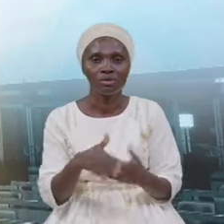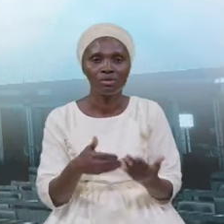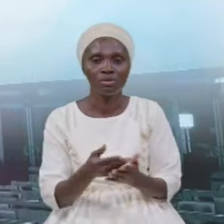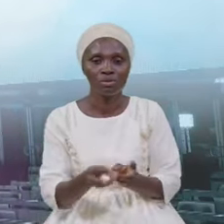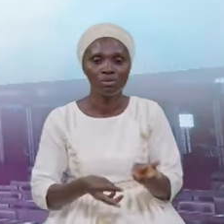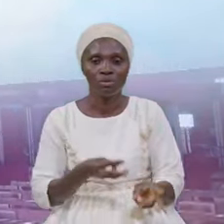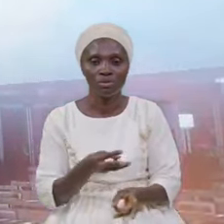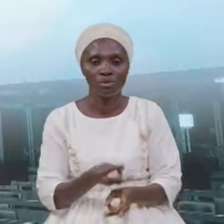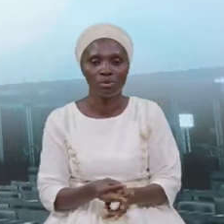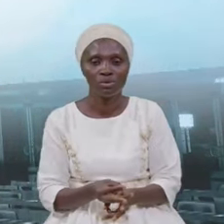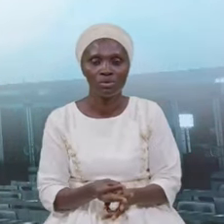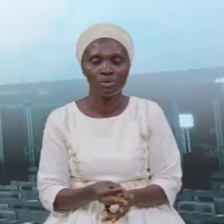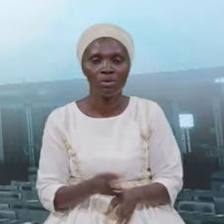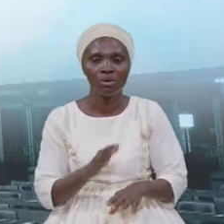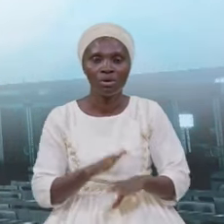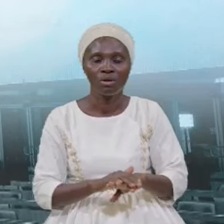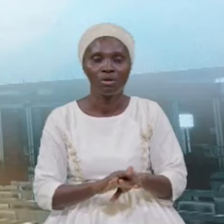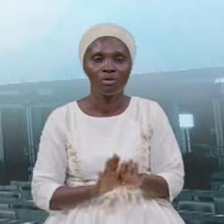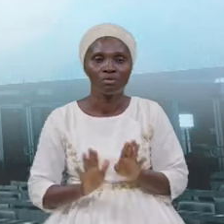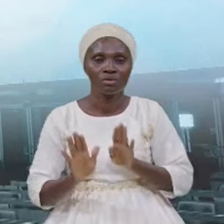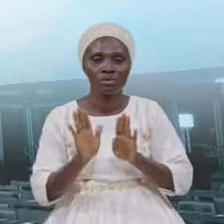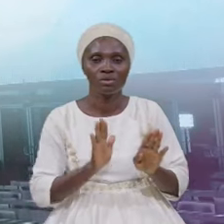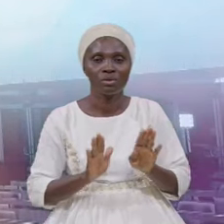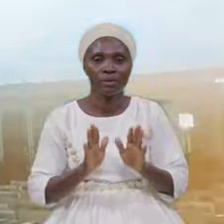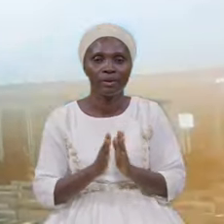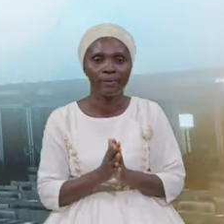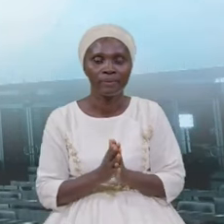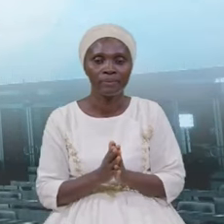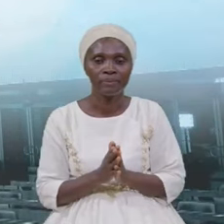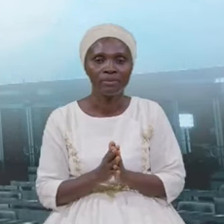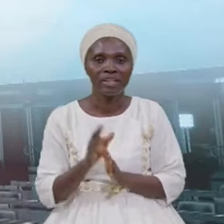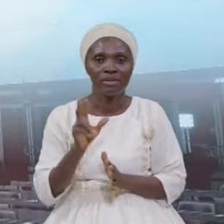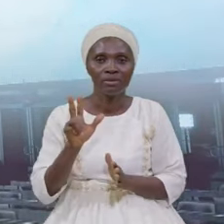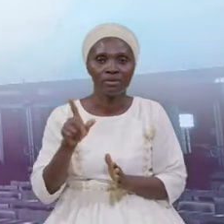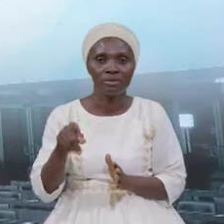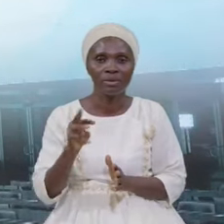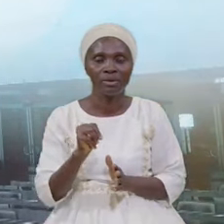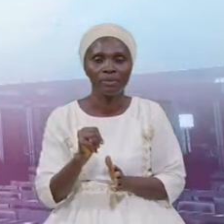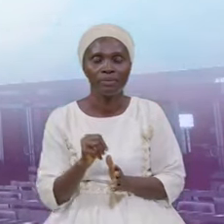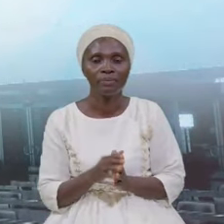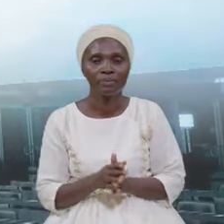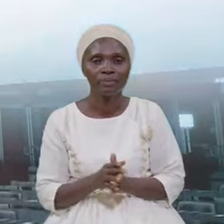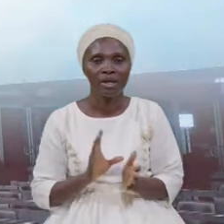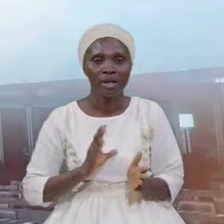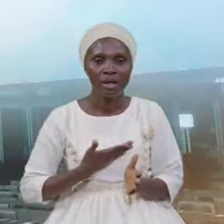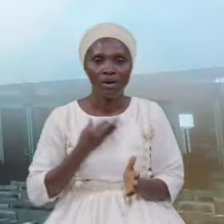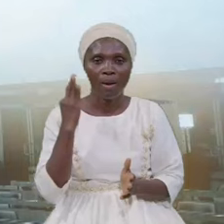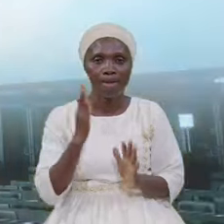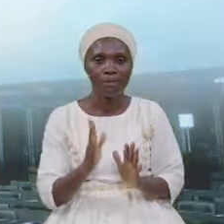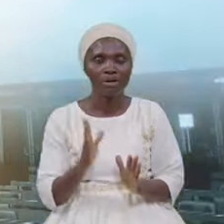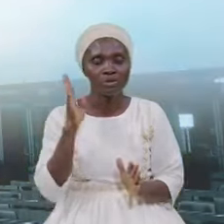le lieu, l'heure de cette rencontre qui vous permettra d'être mieux